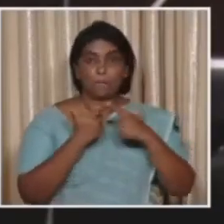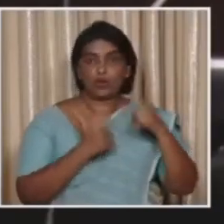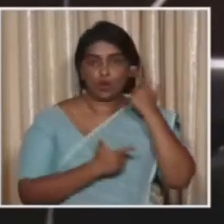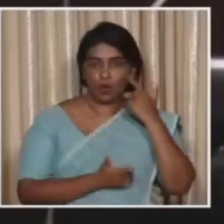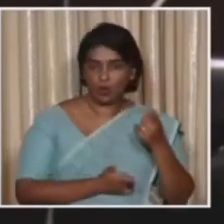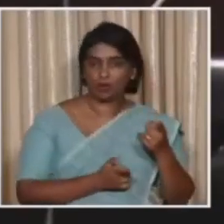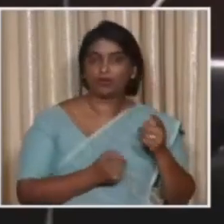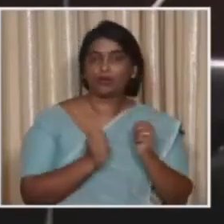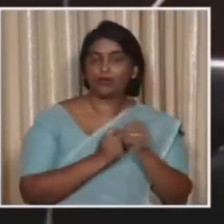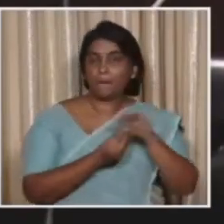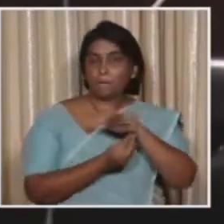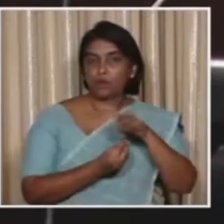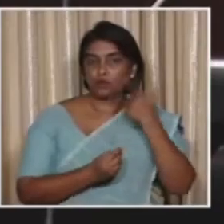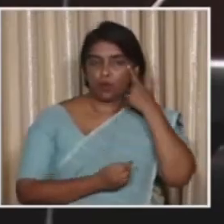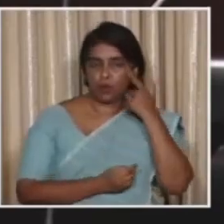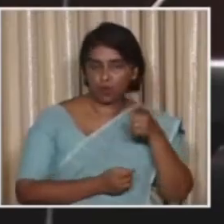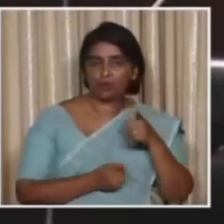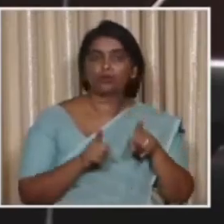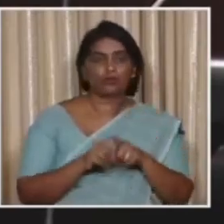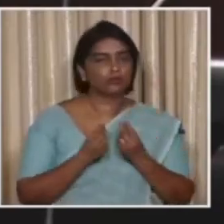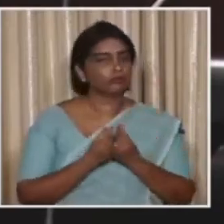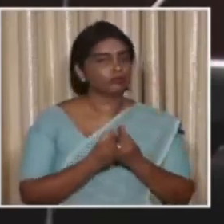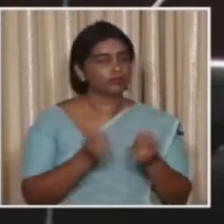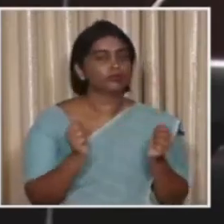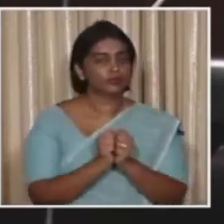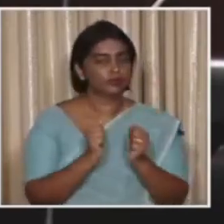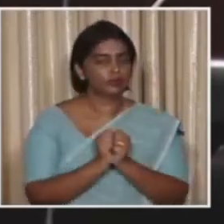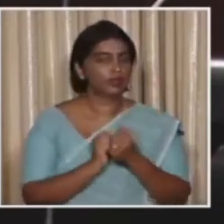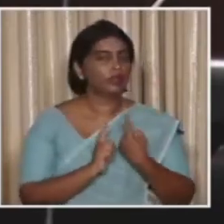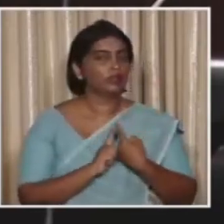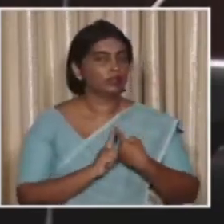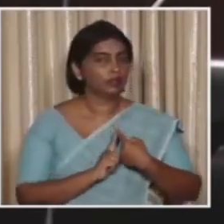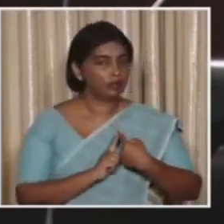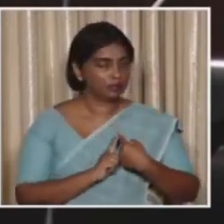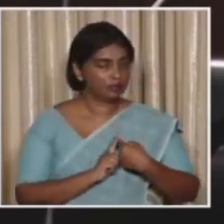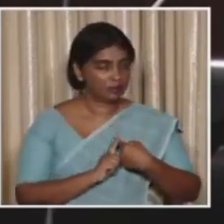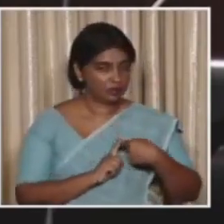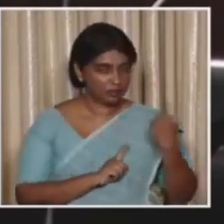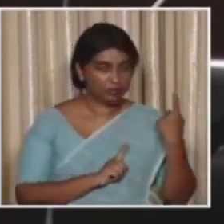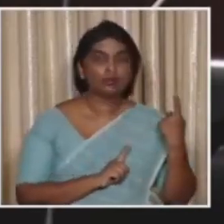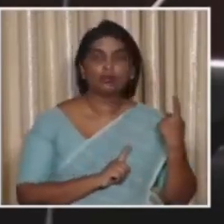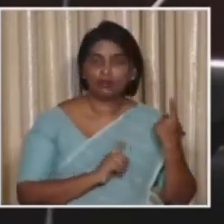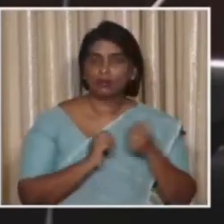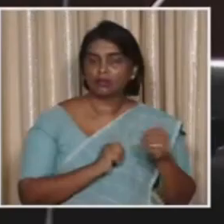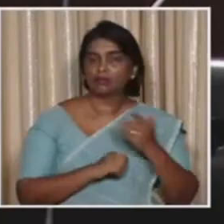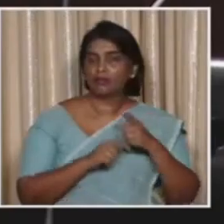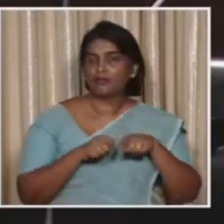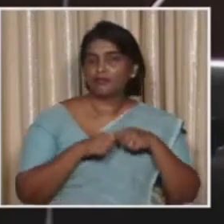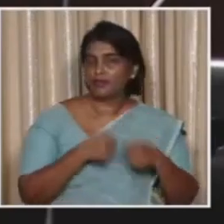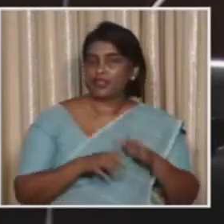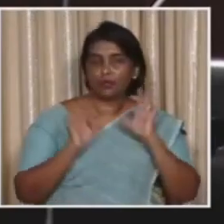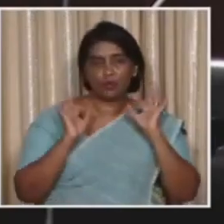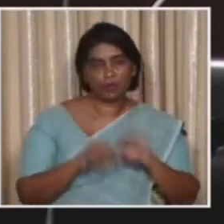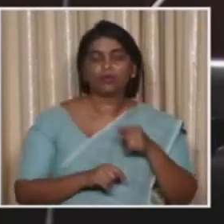තියෙනවා, ඒ අයට ඒ වටපිටාව පුරුදුයි. බොහොම කඩිනමින් අපිට ඒ ප්‍රගුණතාවයට පත් කරන්න අපිට යම් වියදමක් දරනවට